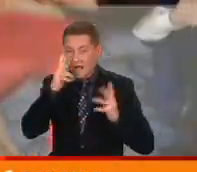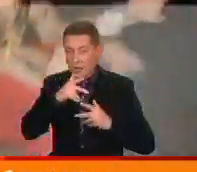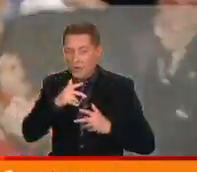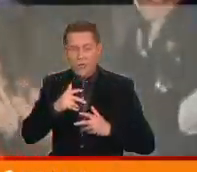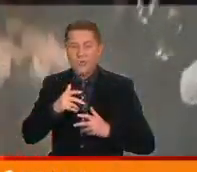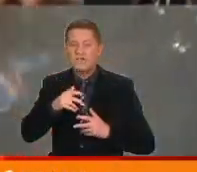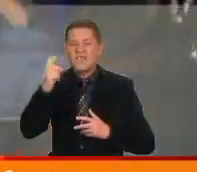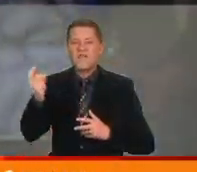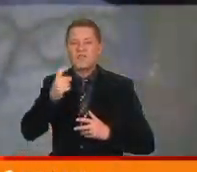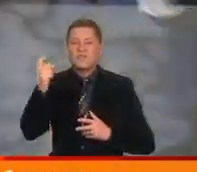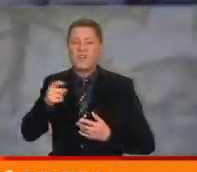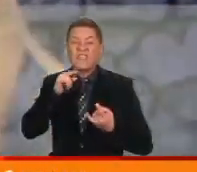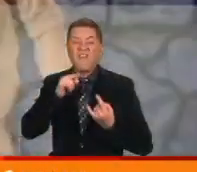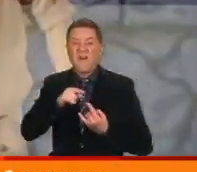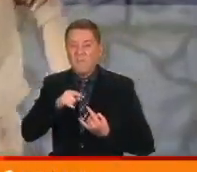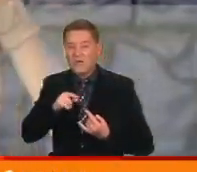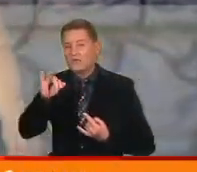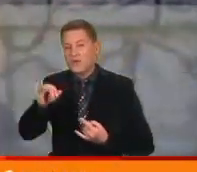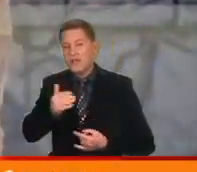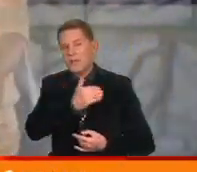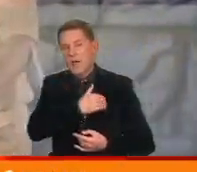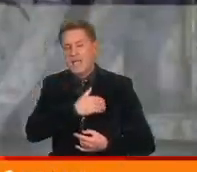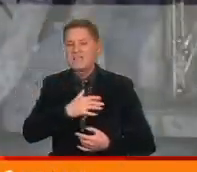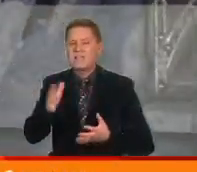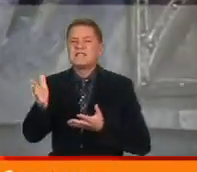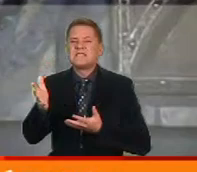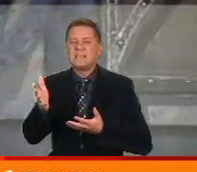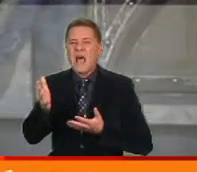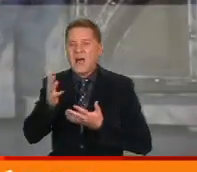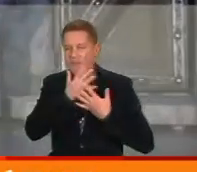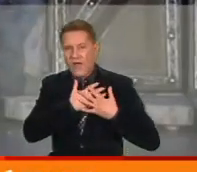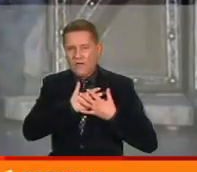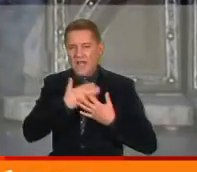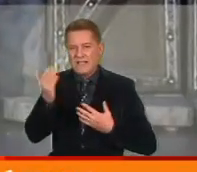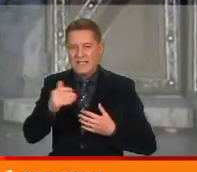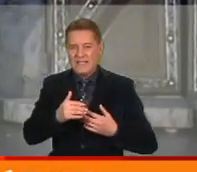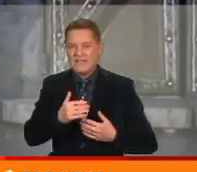непідступну господиню і намагається завоювати її серце.